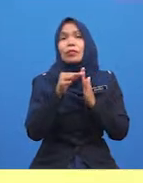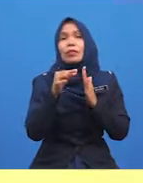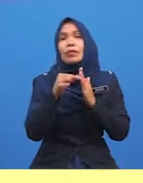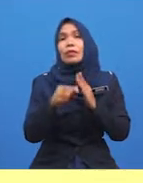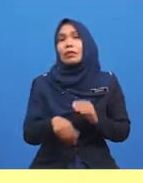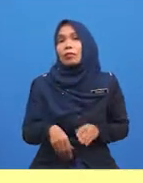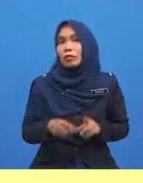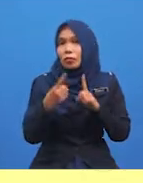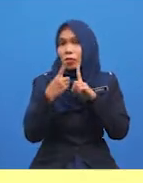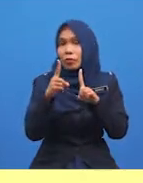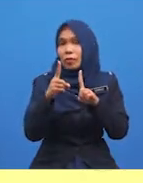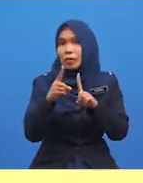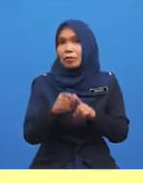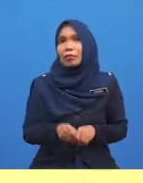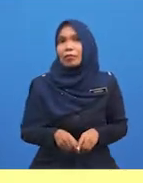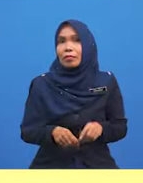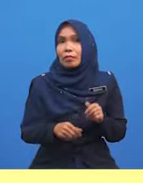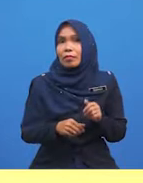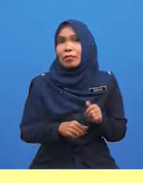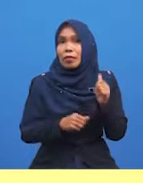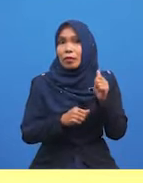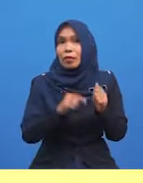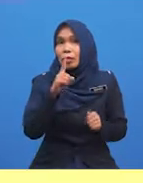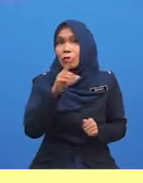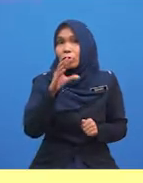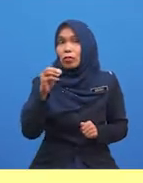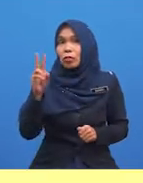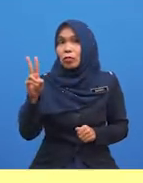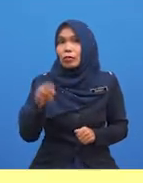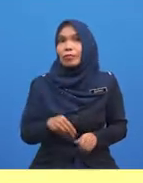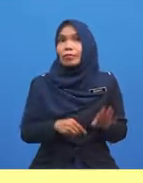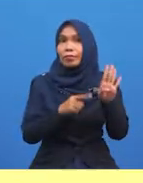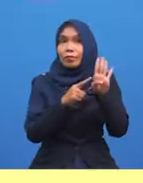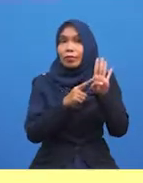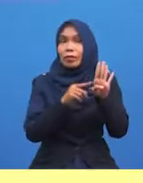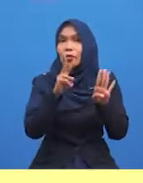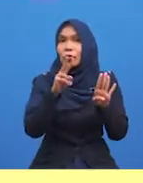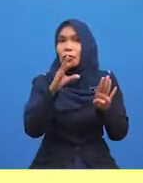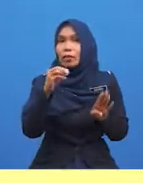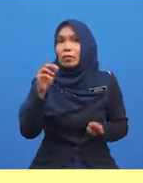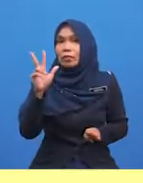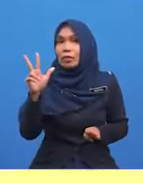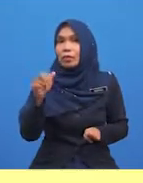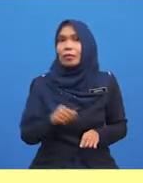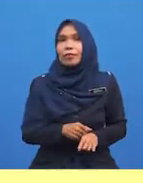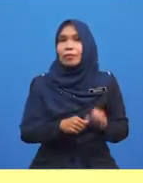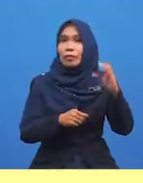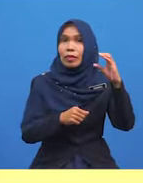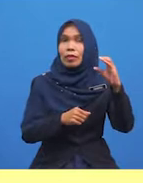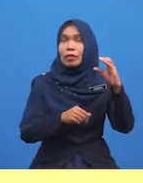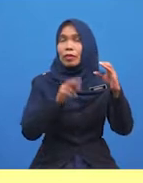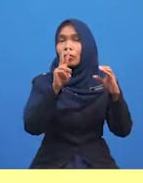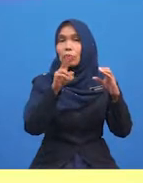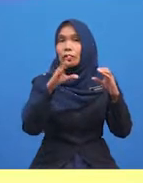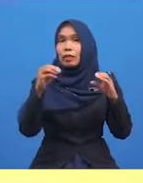jawapan A, 1 dan 2. B, 2 dan 3. C, 2 dan